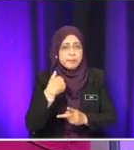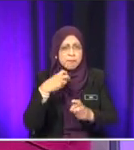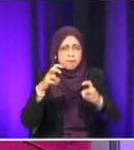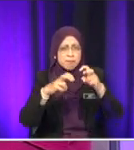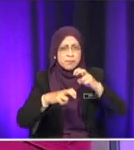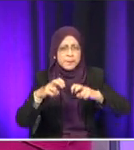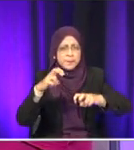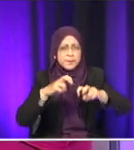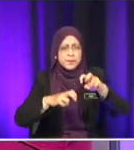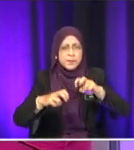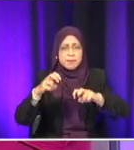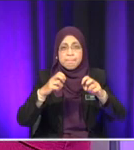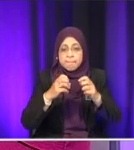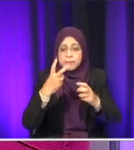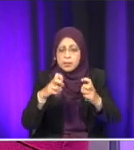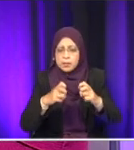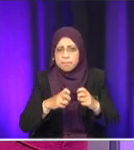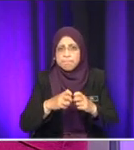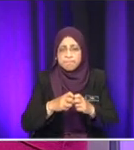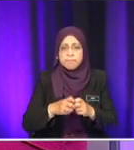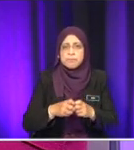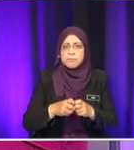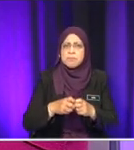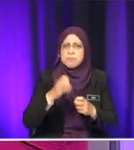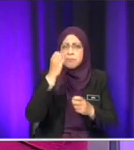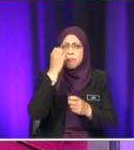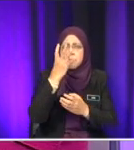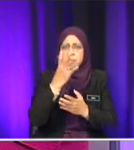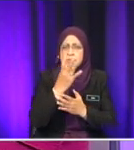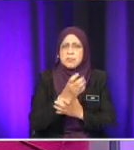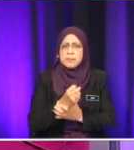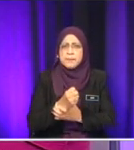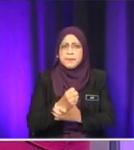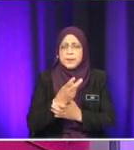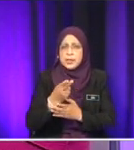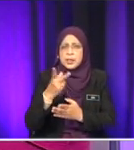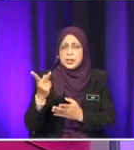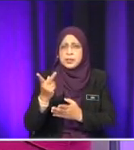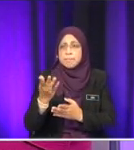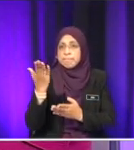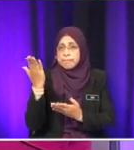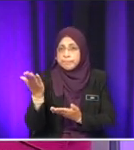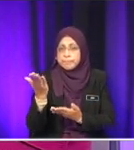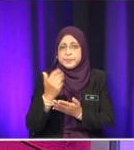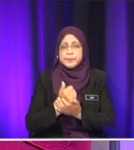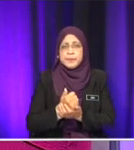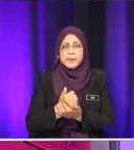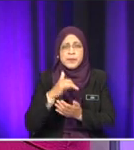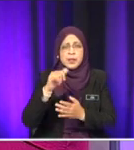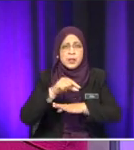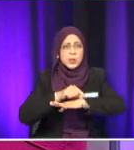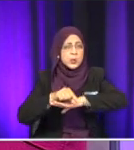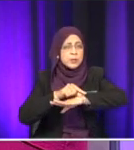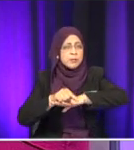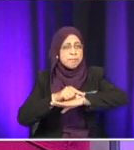devide ee profesi daripada jepun di mana hasil karya beliau ee yang menggunakan